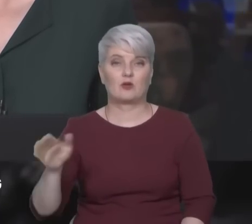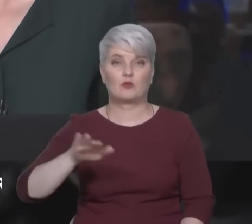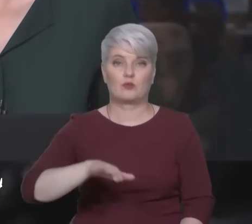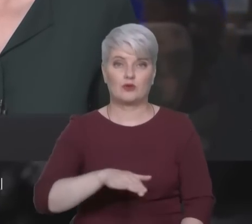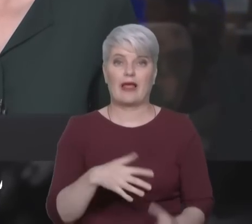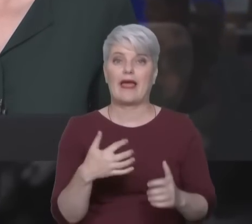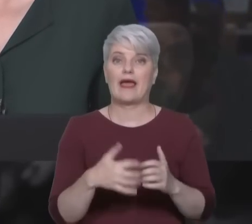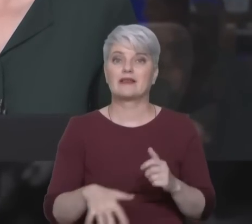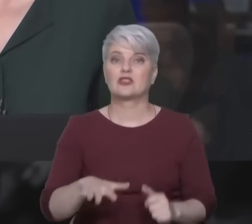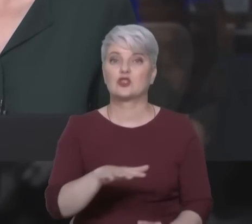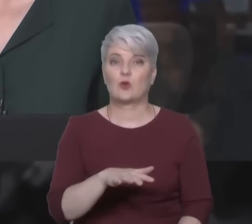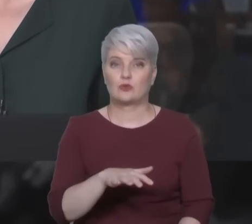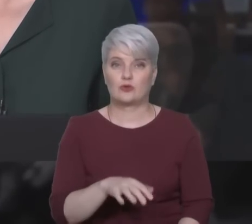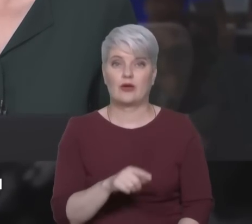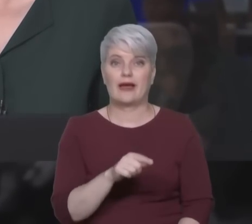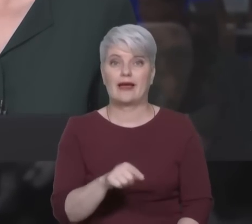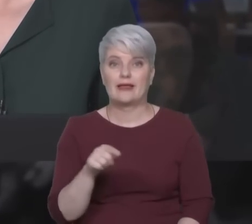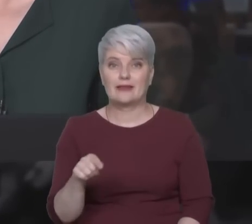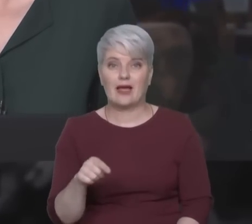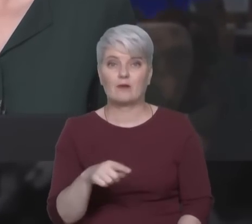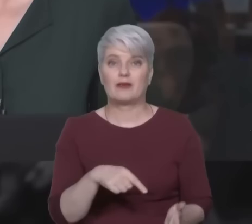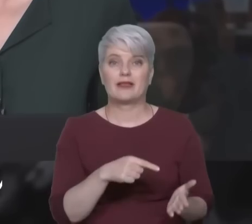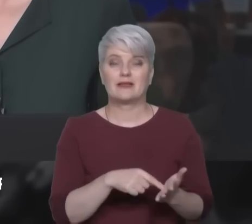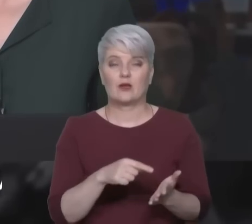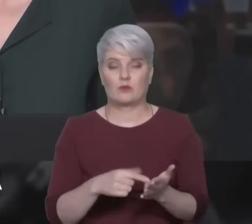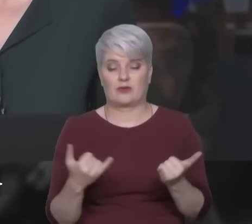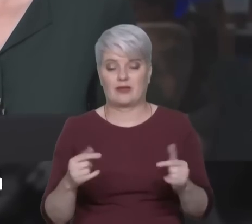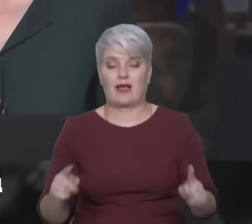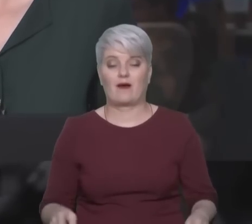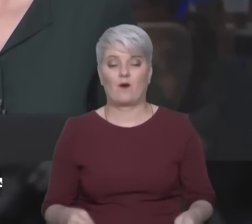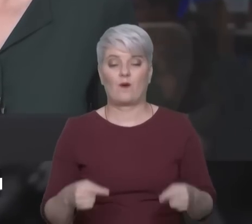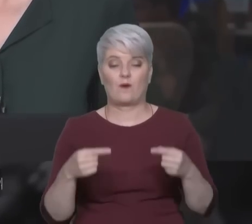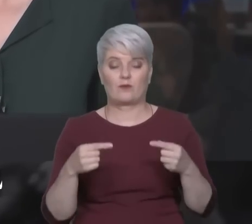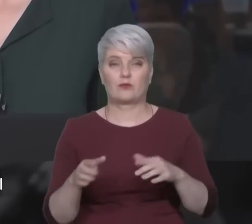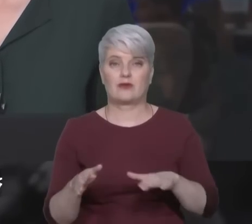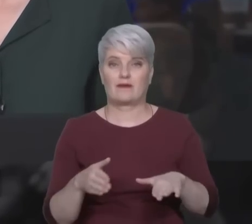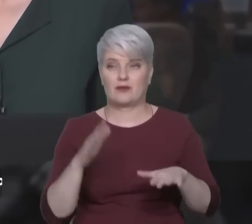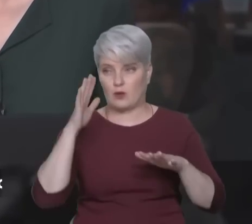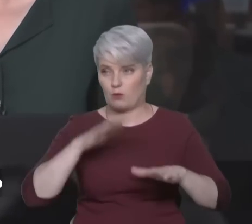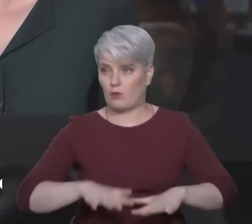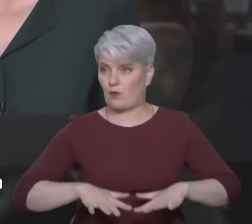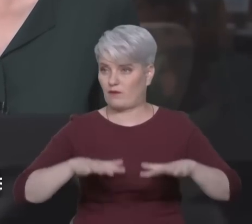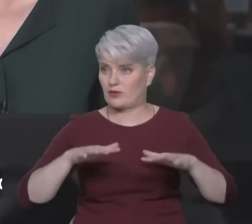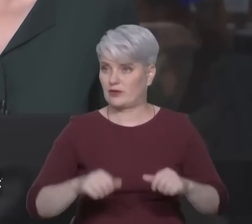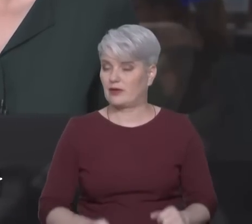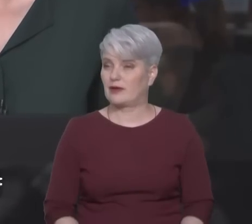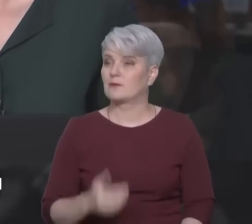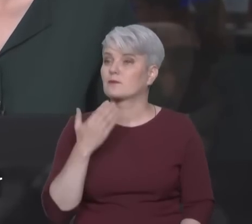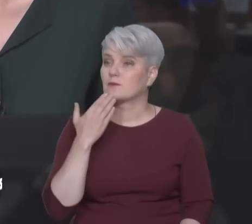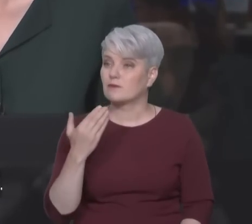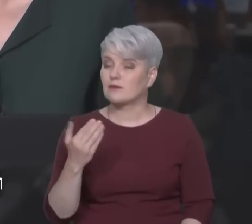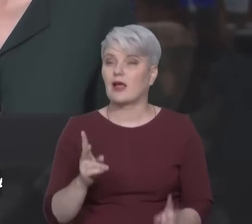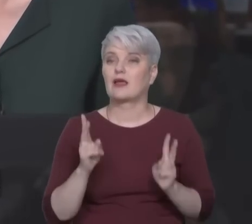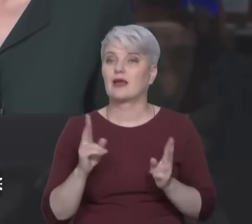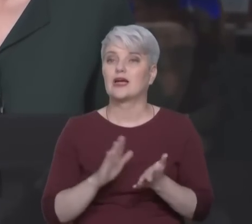правобережної Херсонщини, там, де населені пункти оговтуються від повені. Пані Наталю, у Чорному морі яка